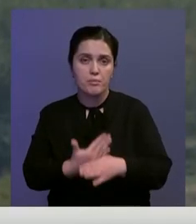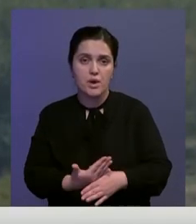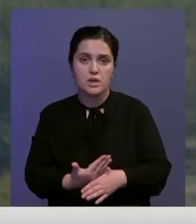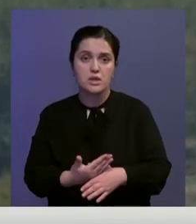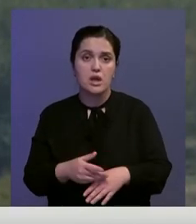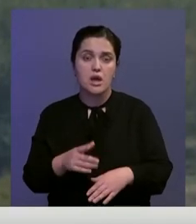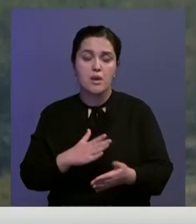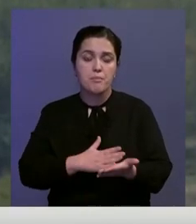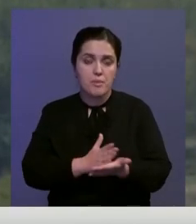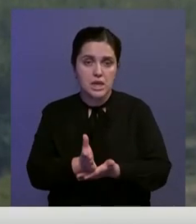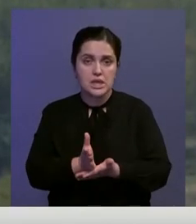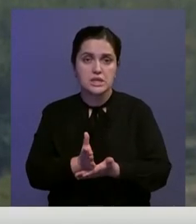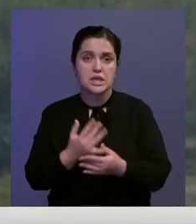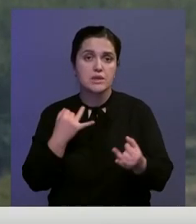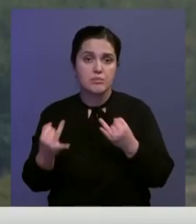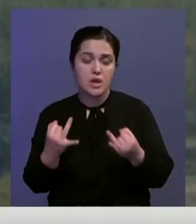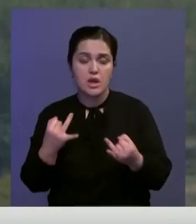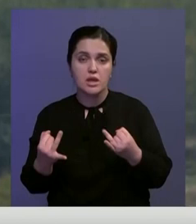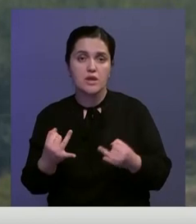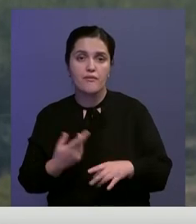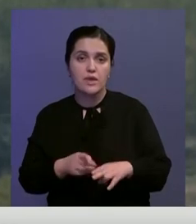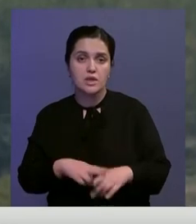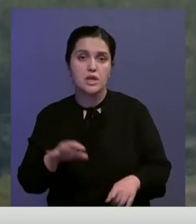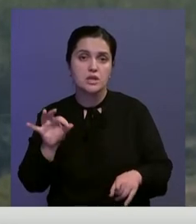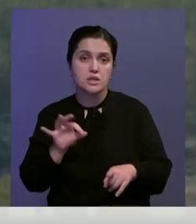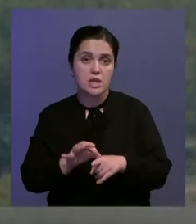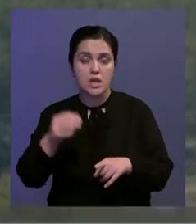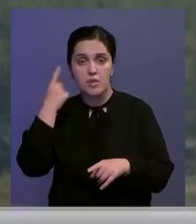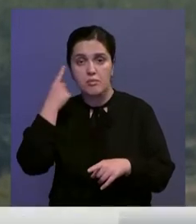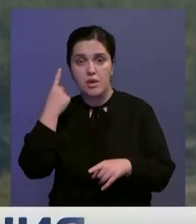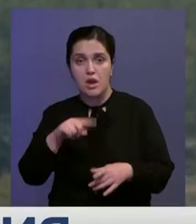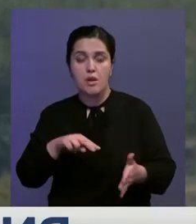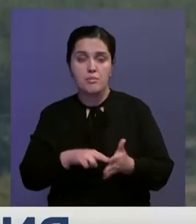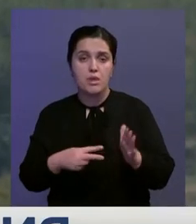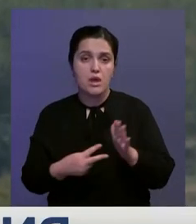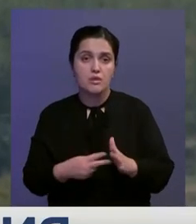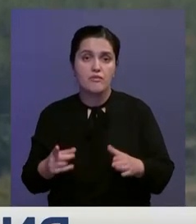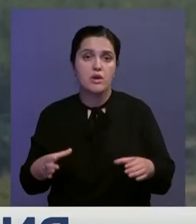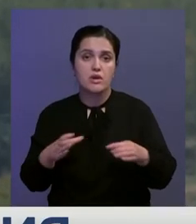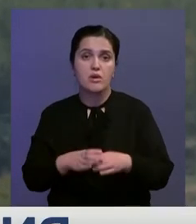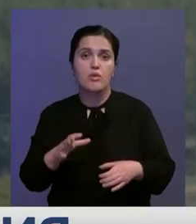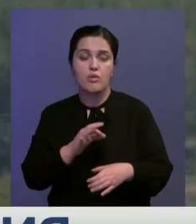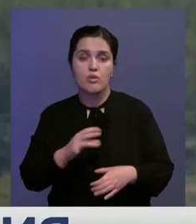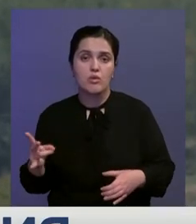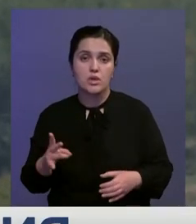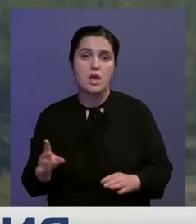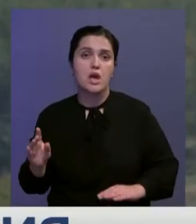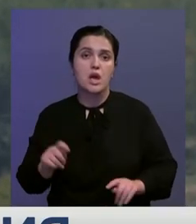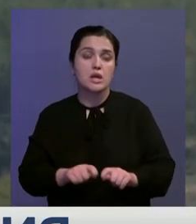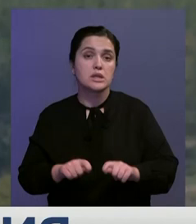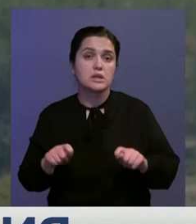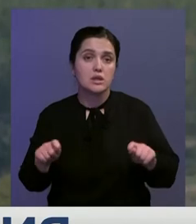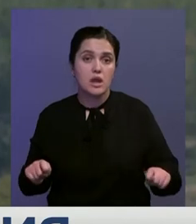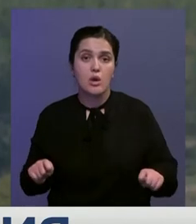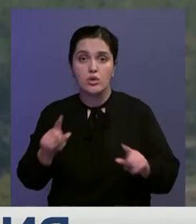политико-дипломатическими средствами и в этих целях инициировал в Организации Объединенных Наций создание